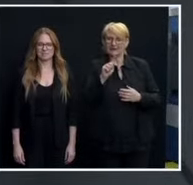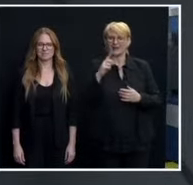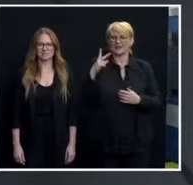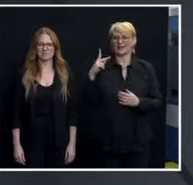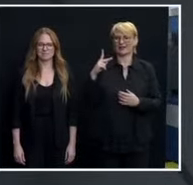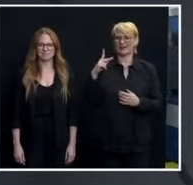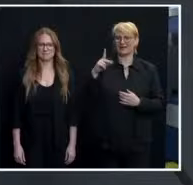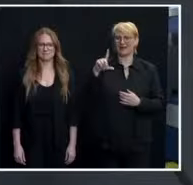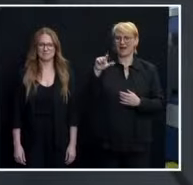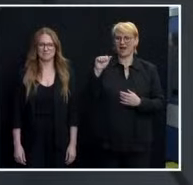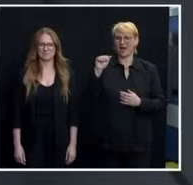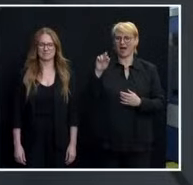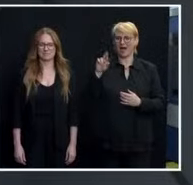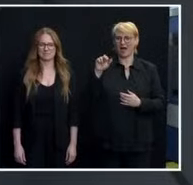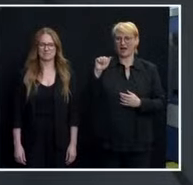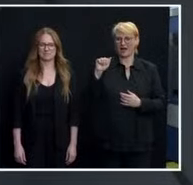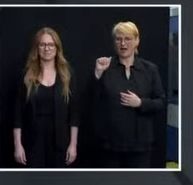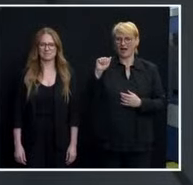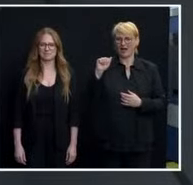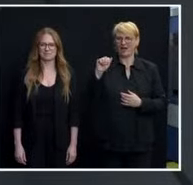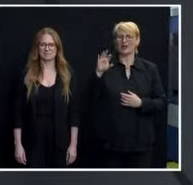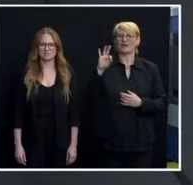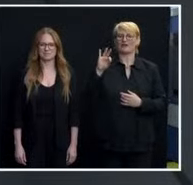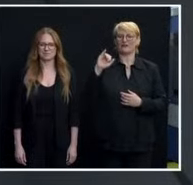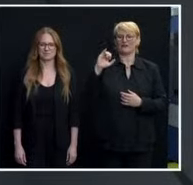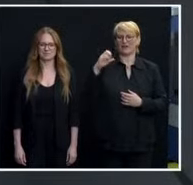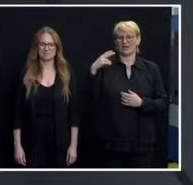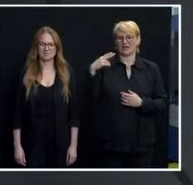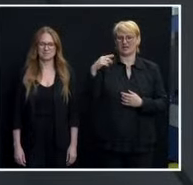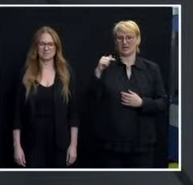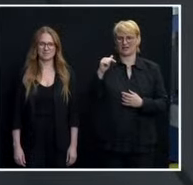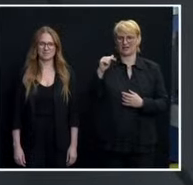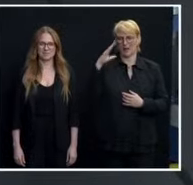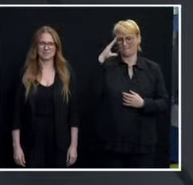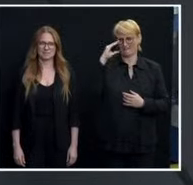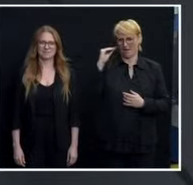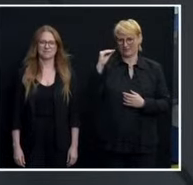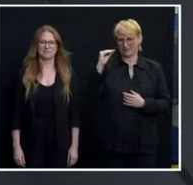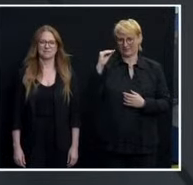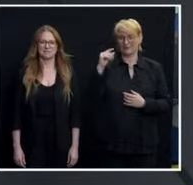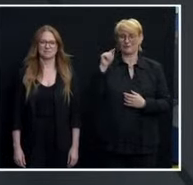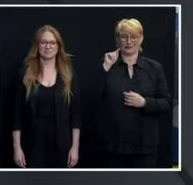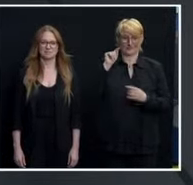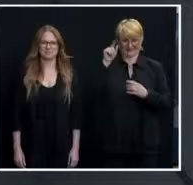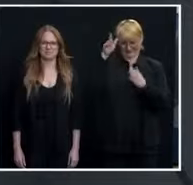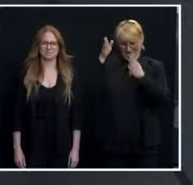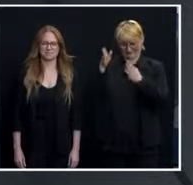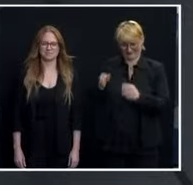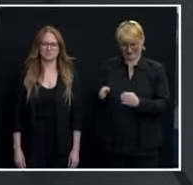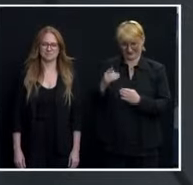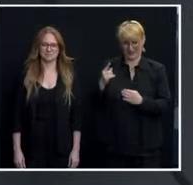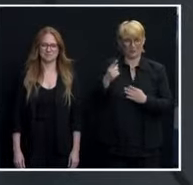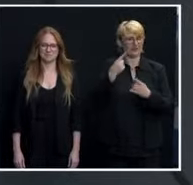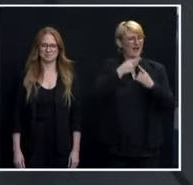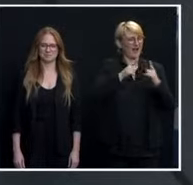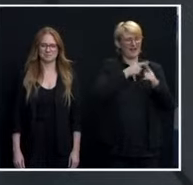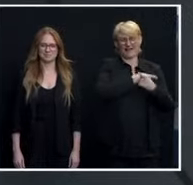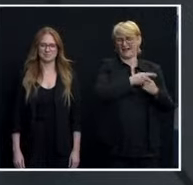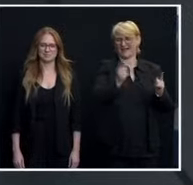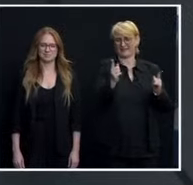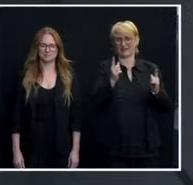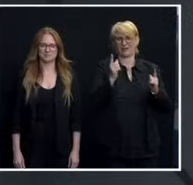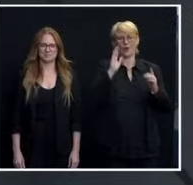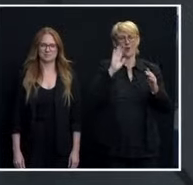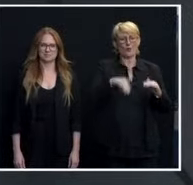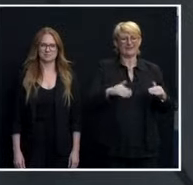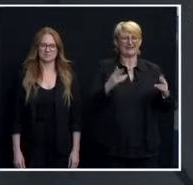Clara Fichtmann. Für Sie und für alle anderen, denen Ungerechtigkeit